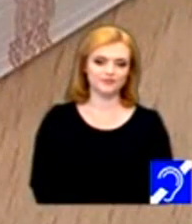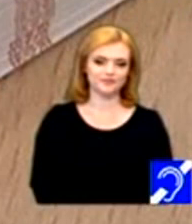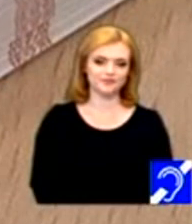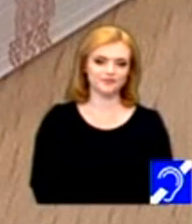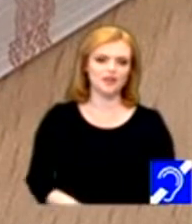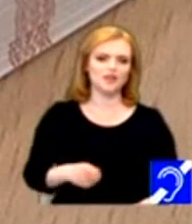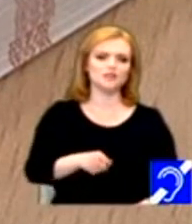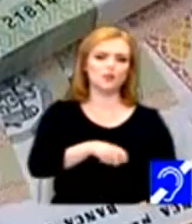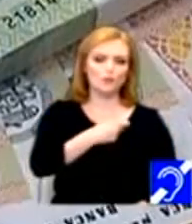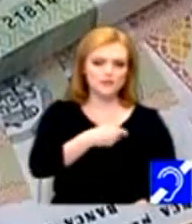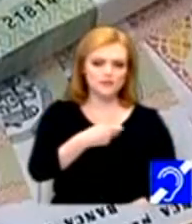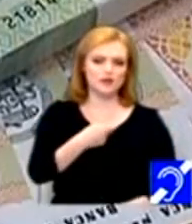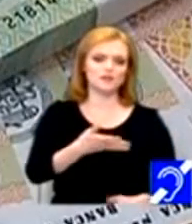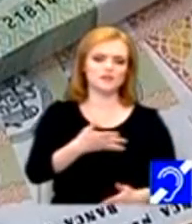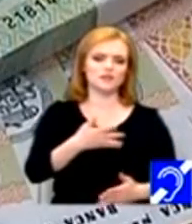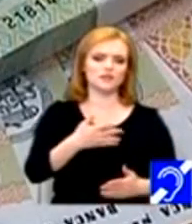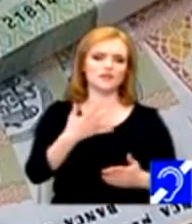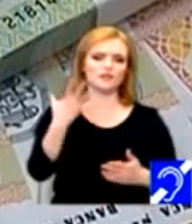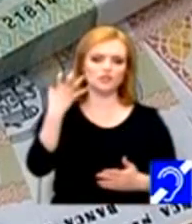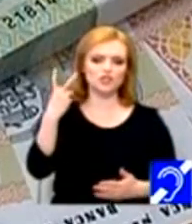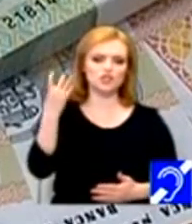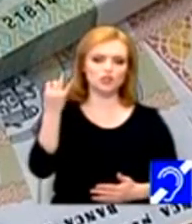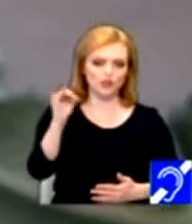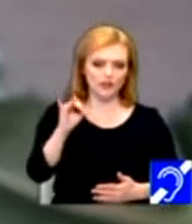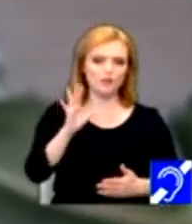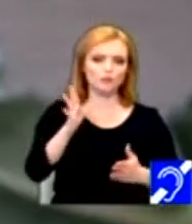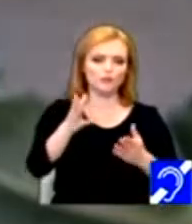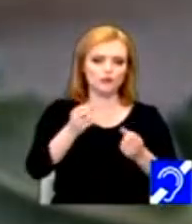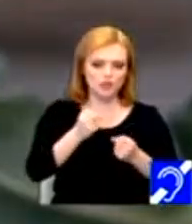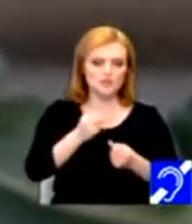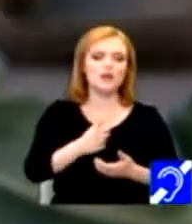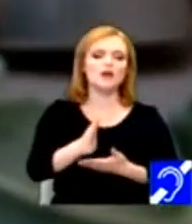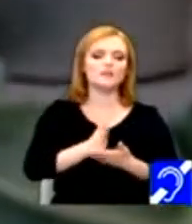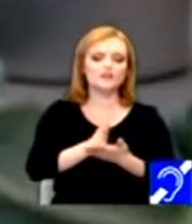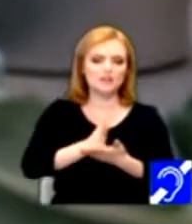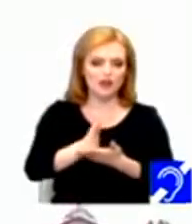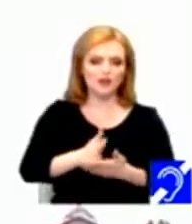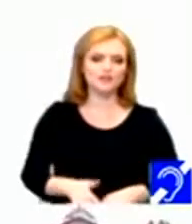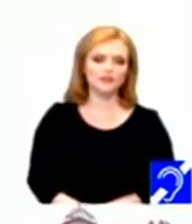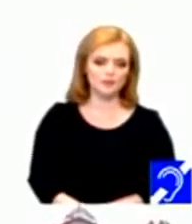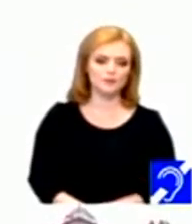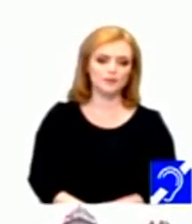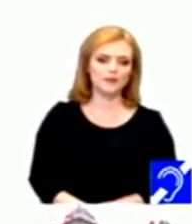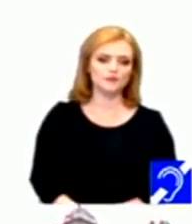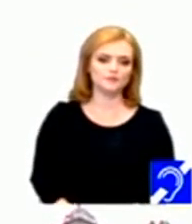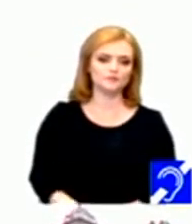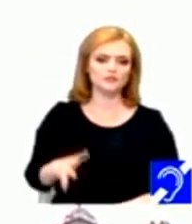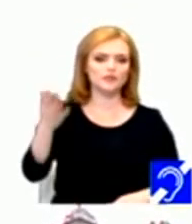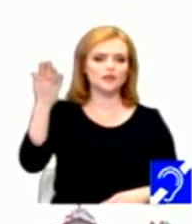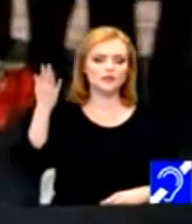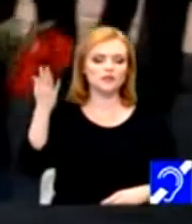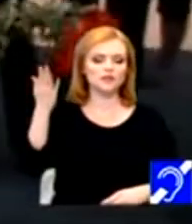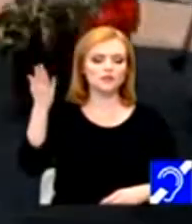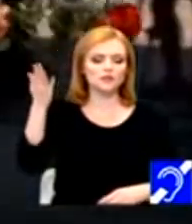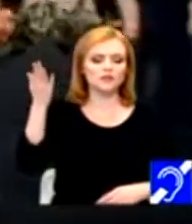De alocații lunare de stat în valoare de 500 de lei vor beneficia victimele reabilitate ale represiunilor politice din perioada